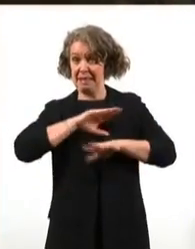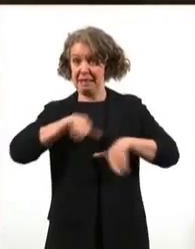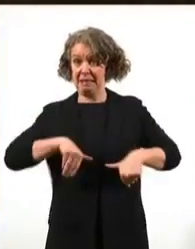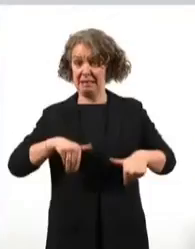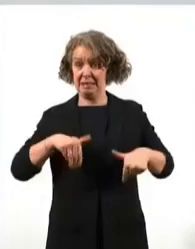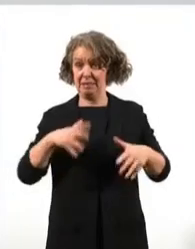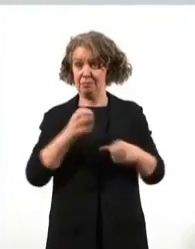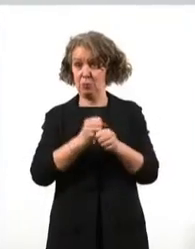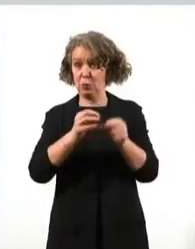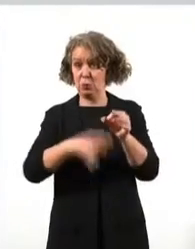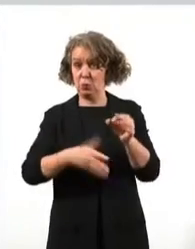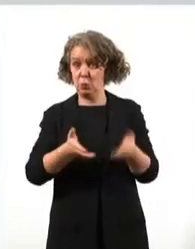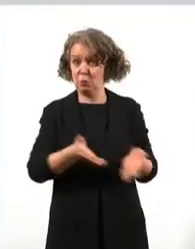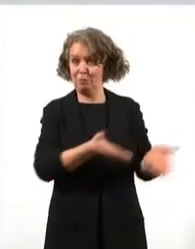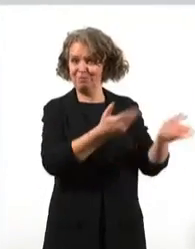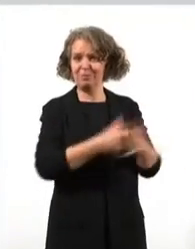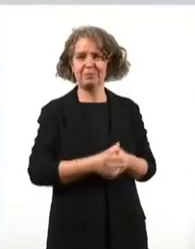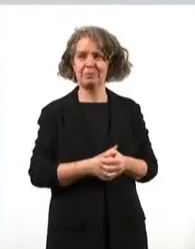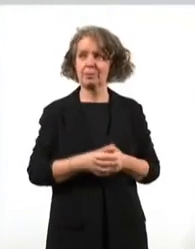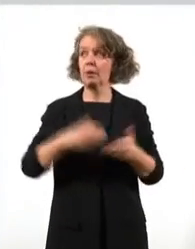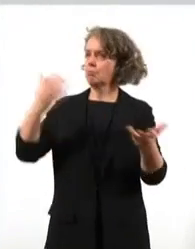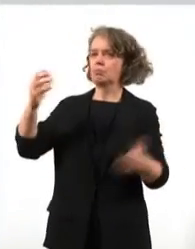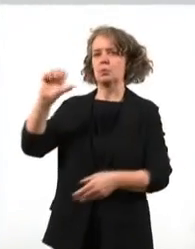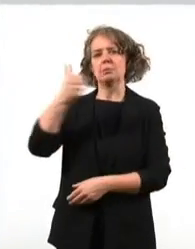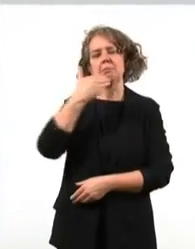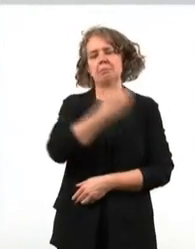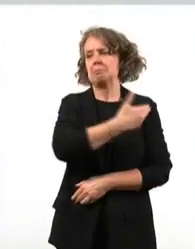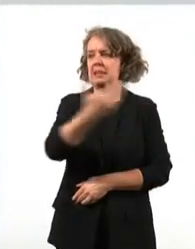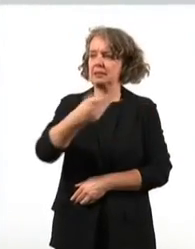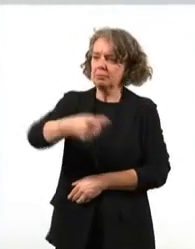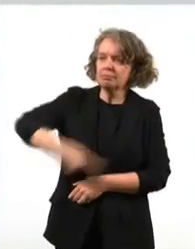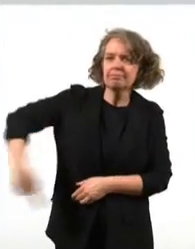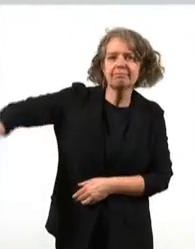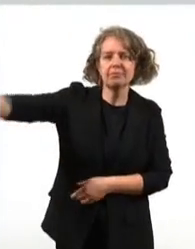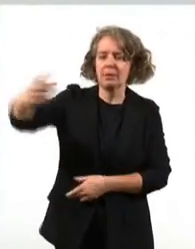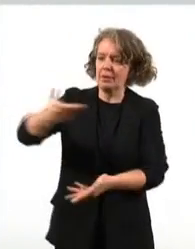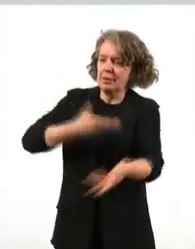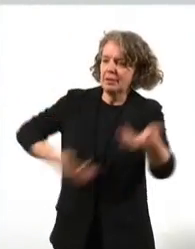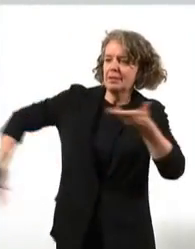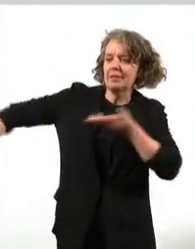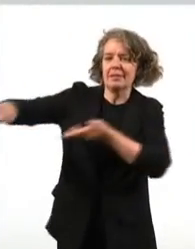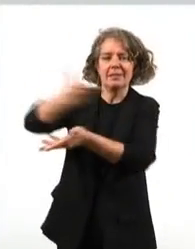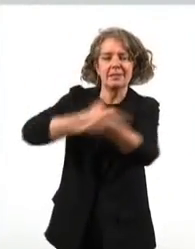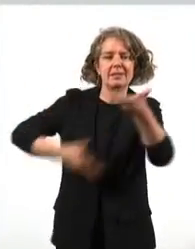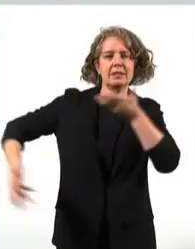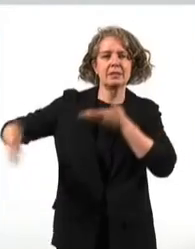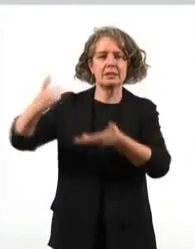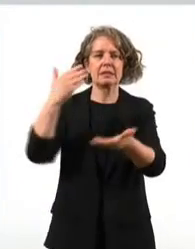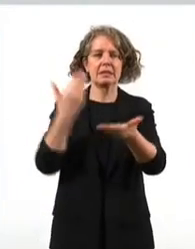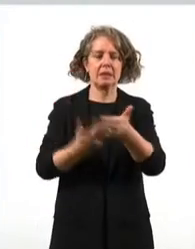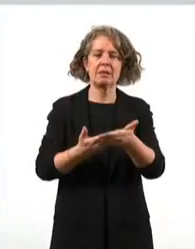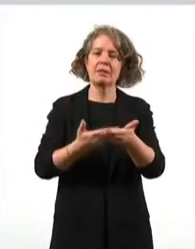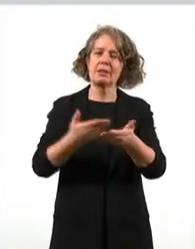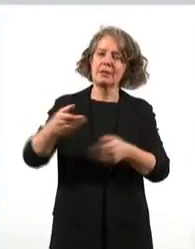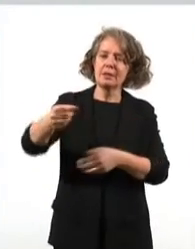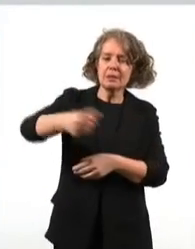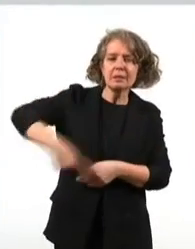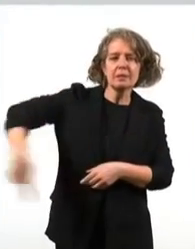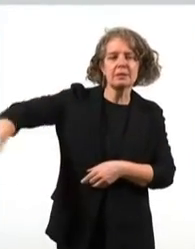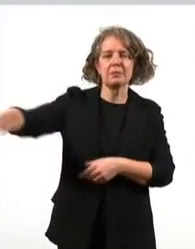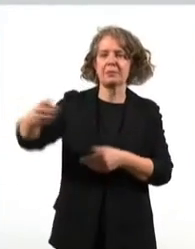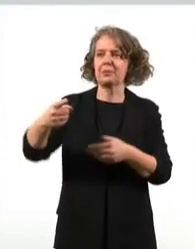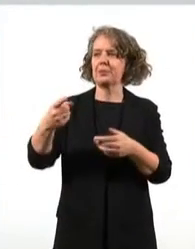conclusion. Tout d'abord, merci à vous tous pour cet échange. Vous avez beaucoup